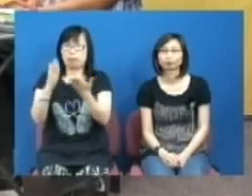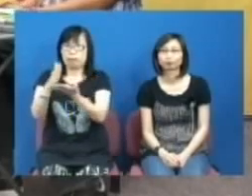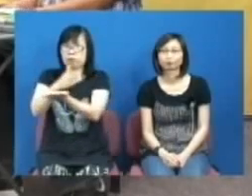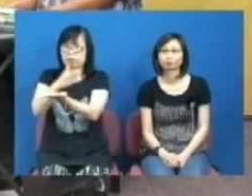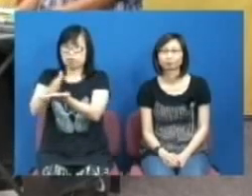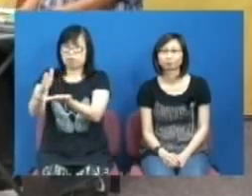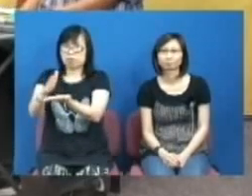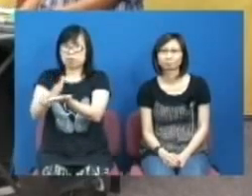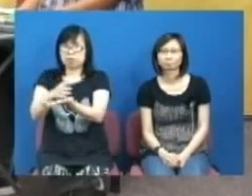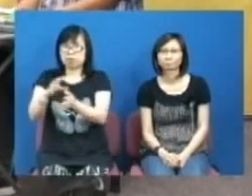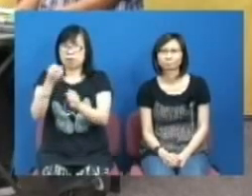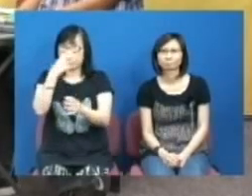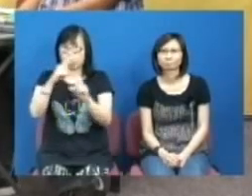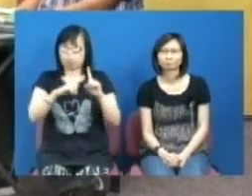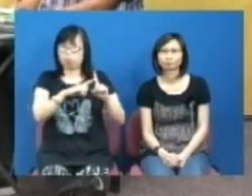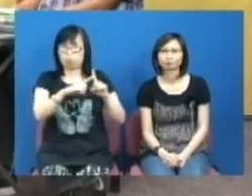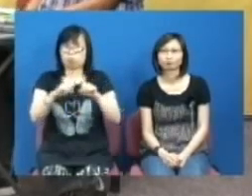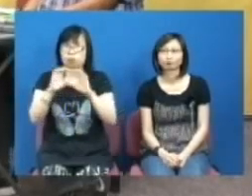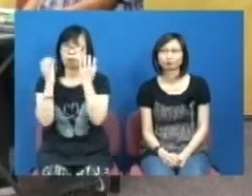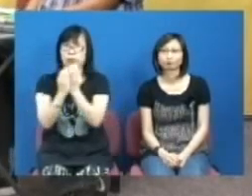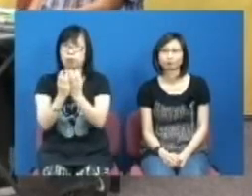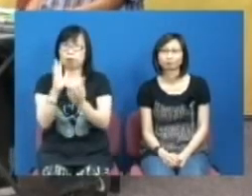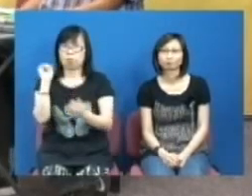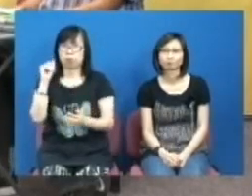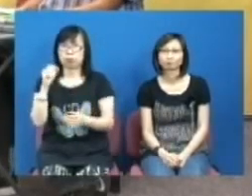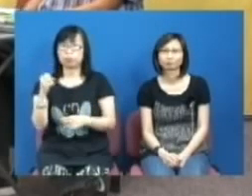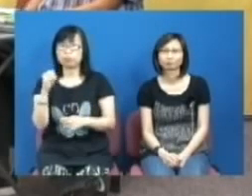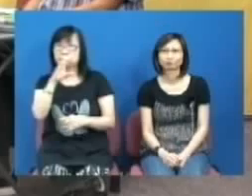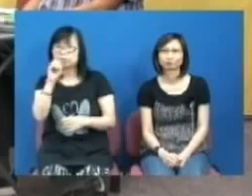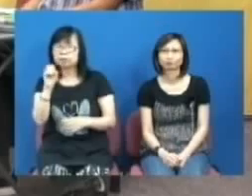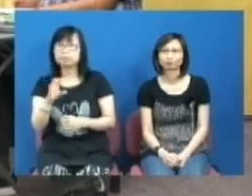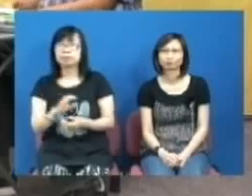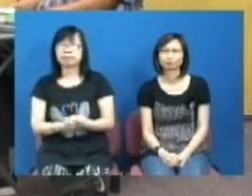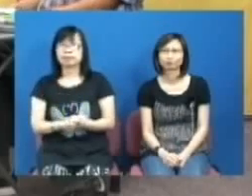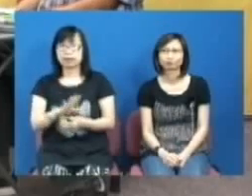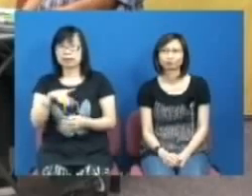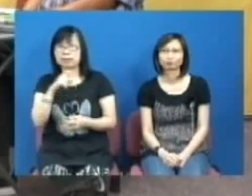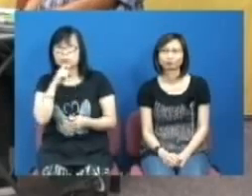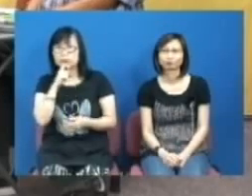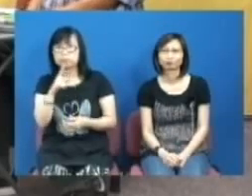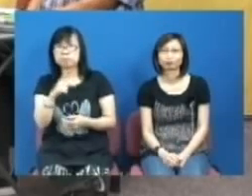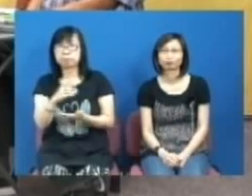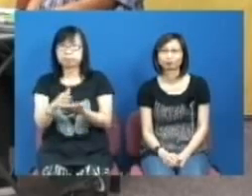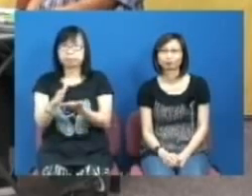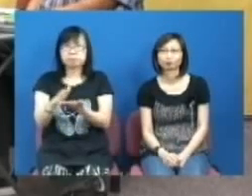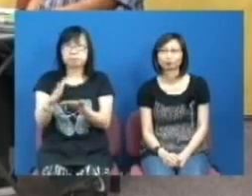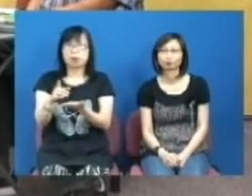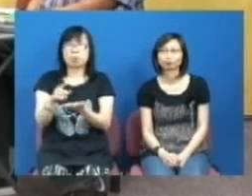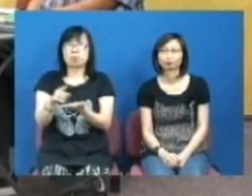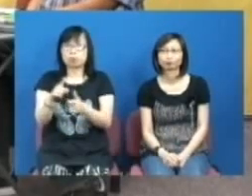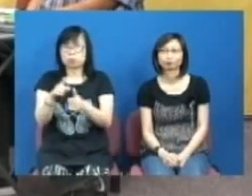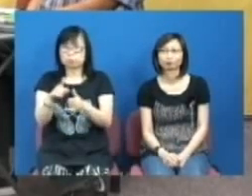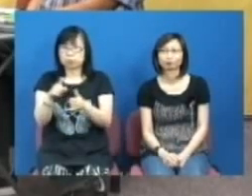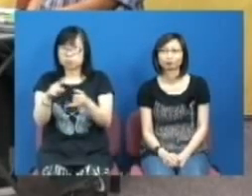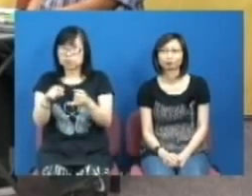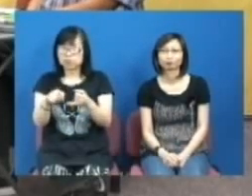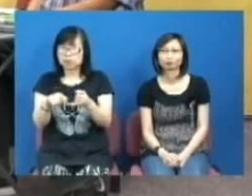面，民主黨覺得有一傾，其實他某個程度上就是說其實他只不過